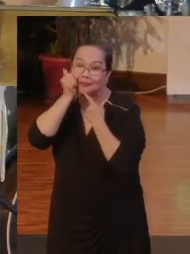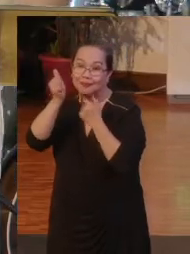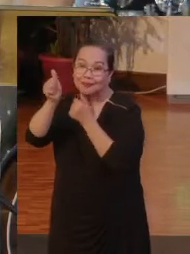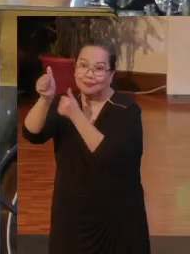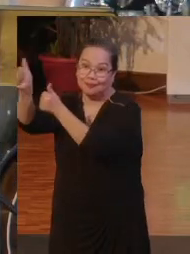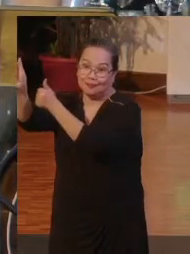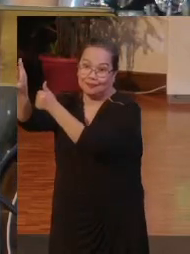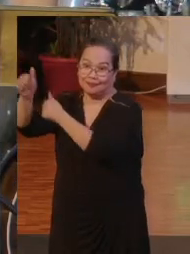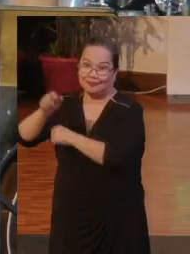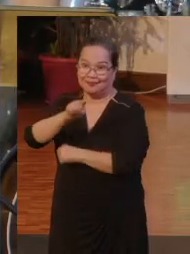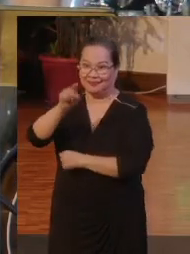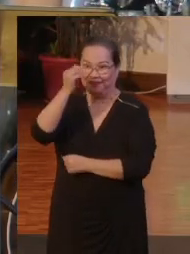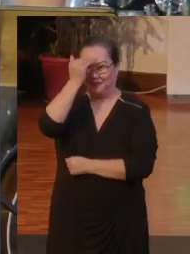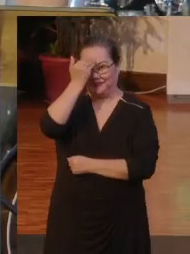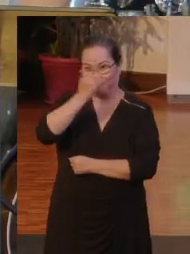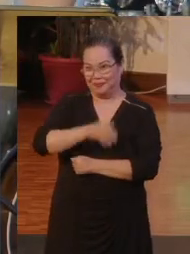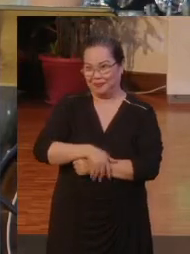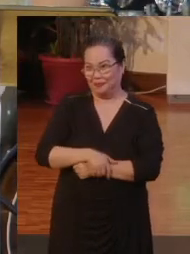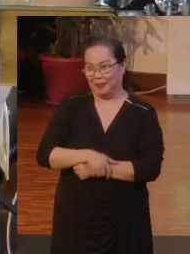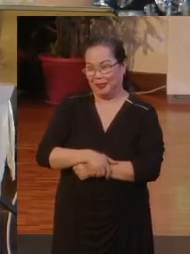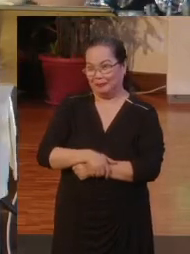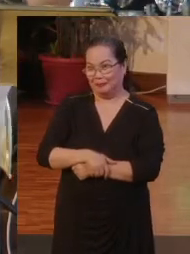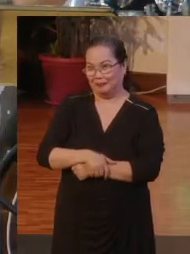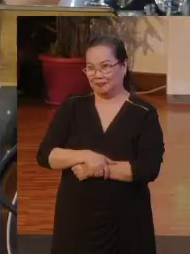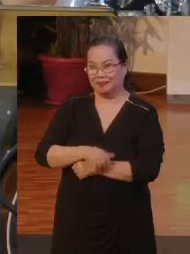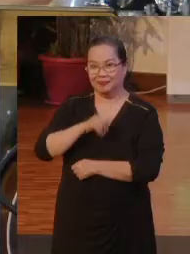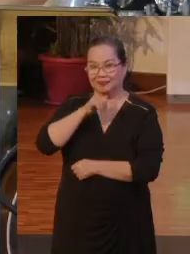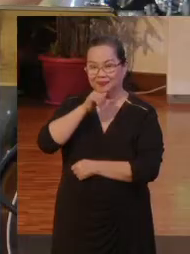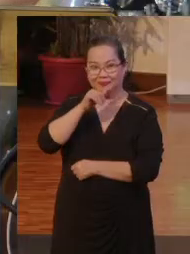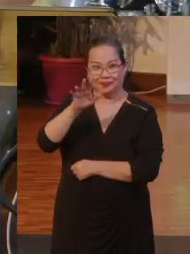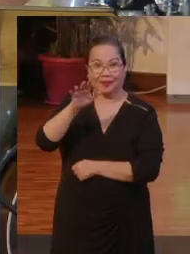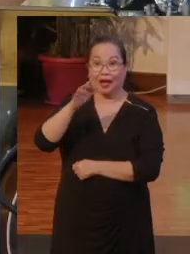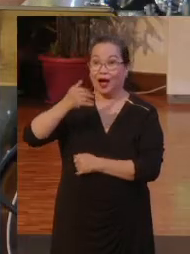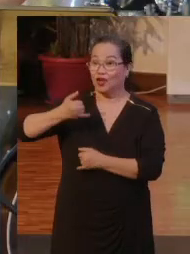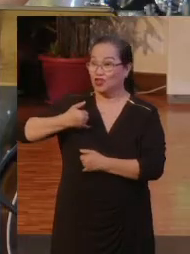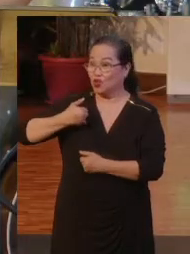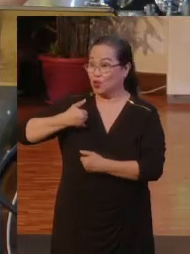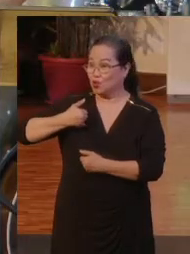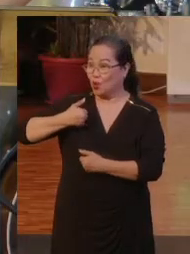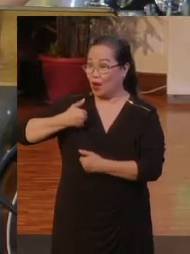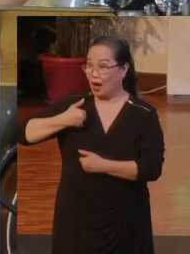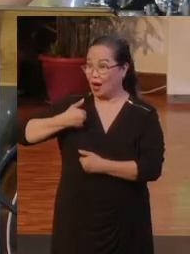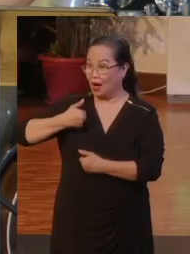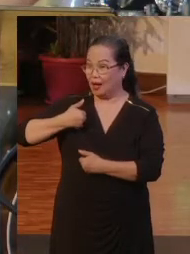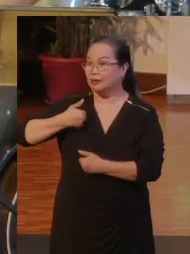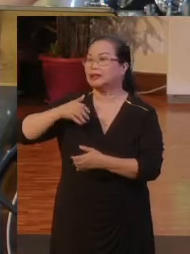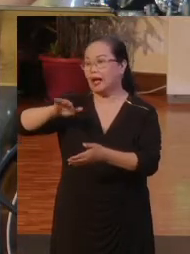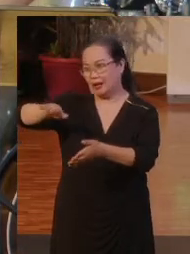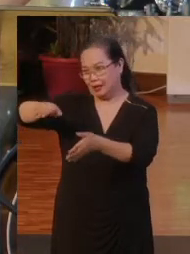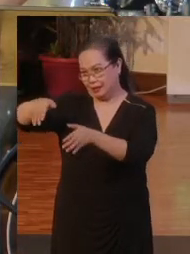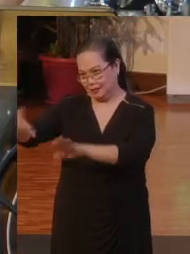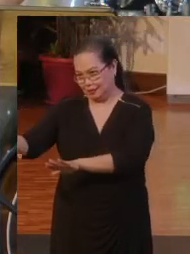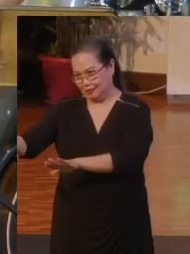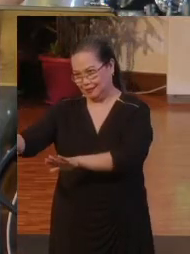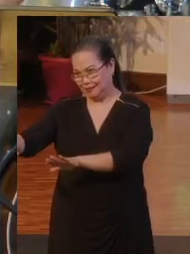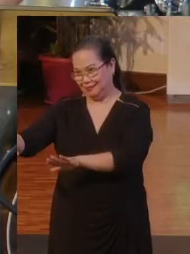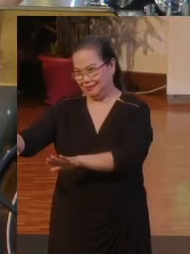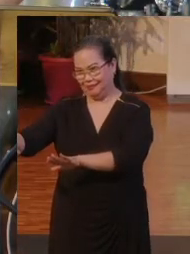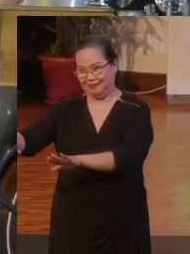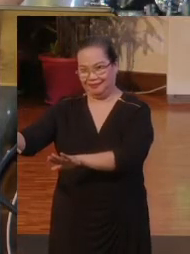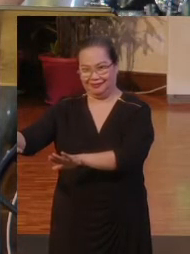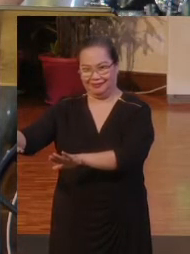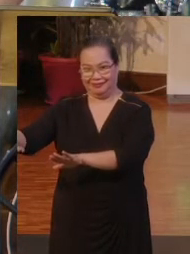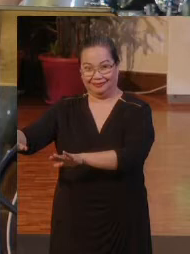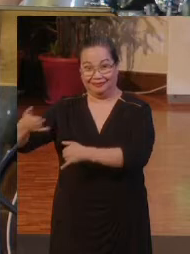me. Alam niyo, hindi nagtagal at pumanaw din si Joshua at si Eleazar. Makikita niyo yun